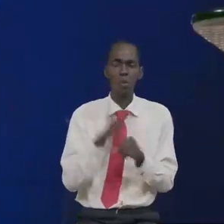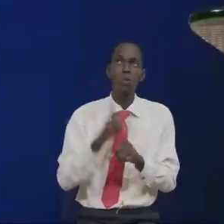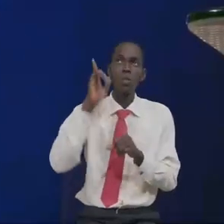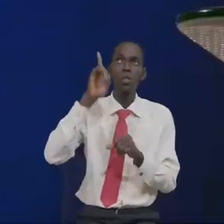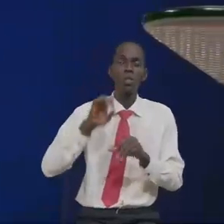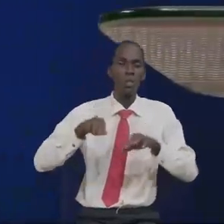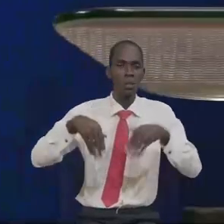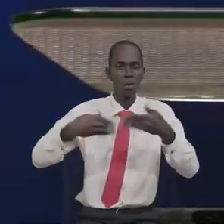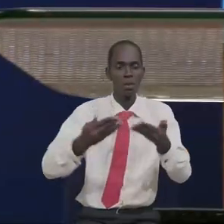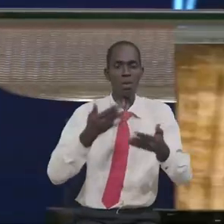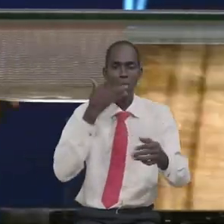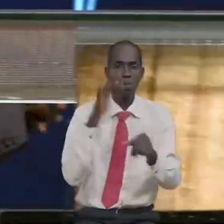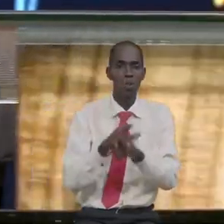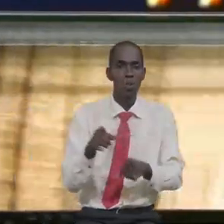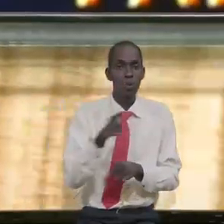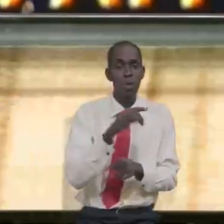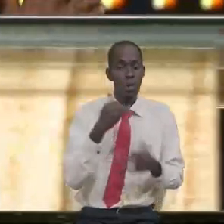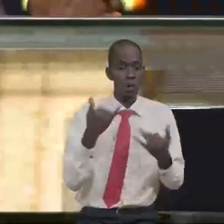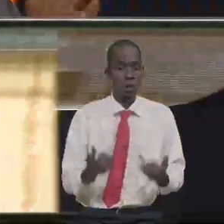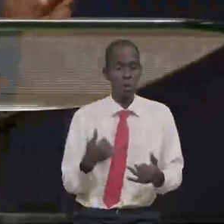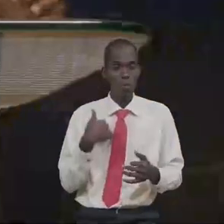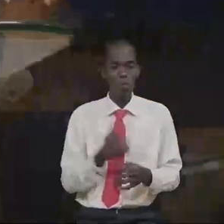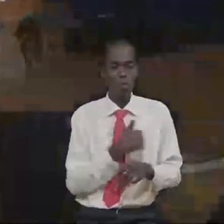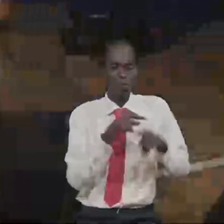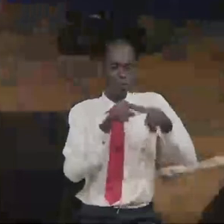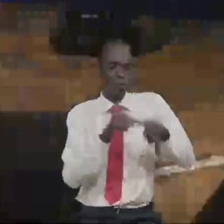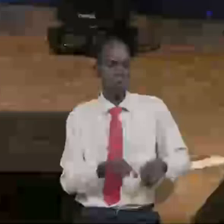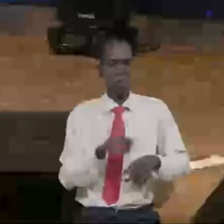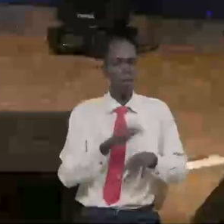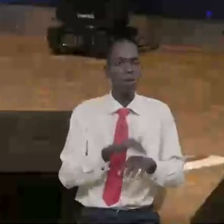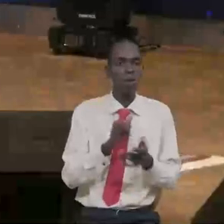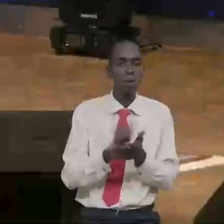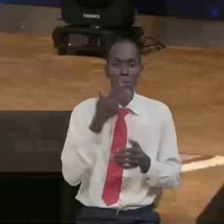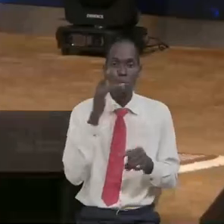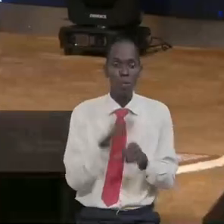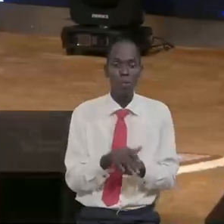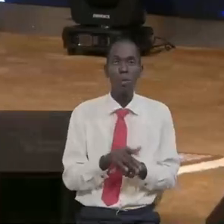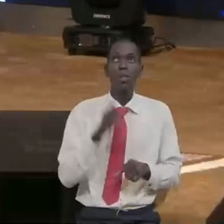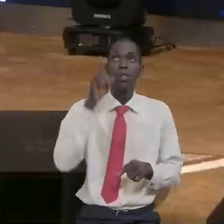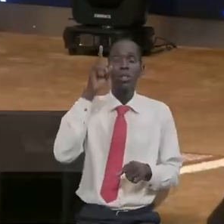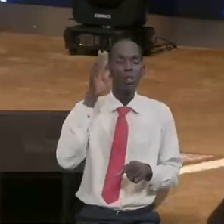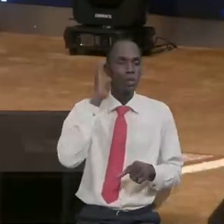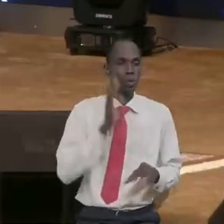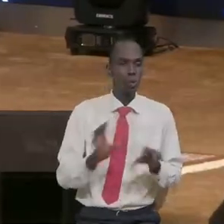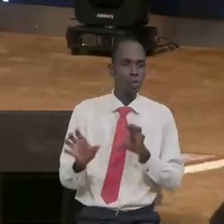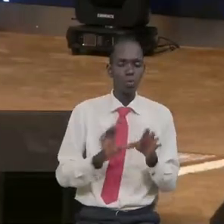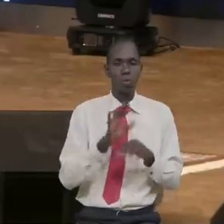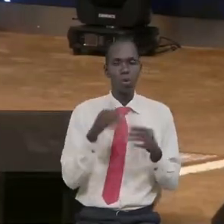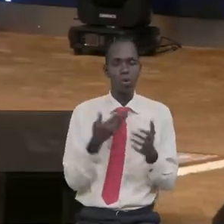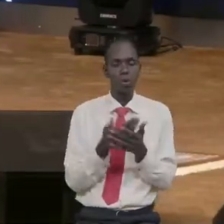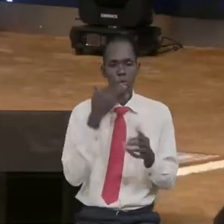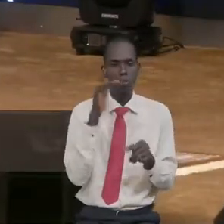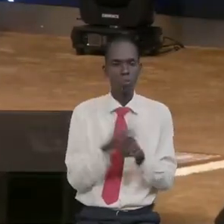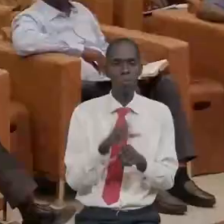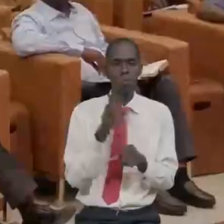à cause de cela, alors nous dépendons de cette promesse infaillible. Nous savons qu'il accomplira la promesse pour vous au nom